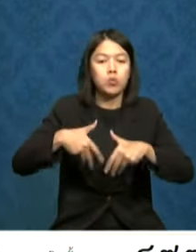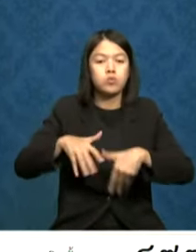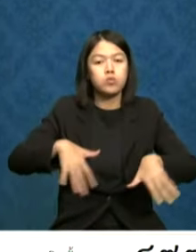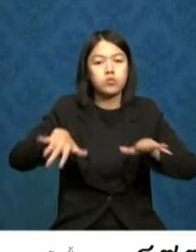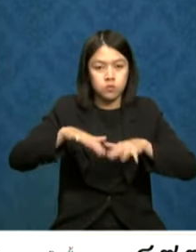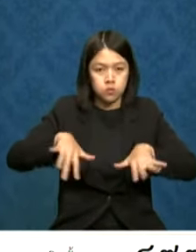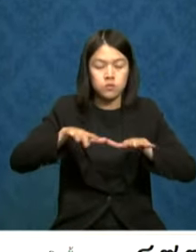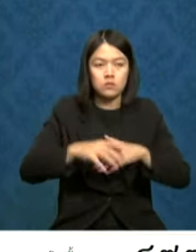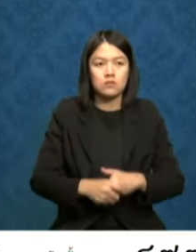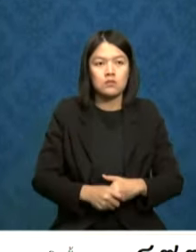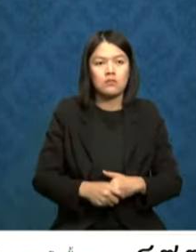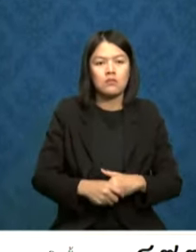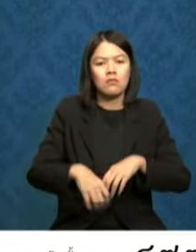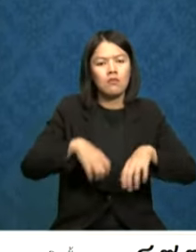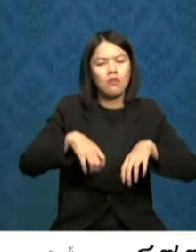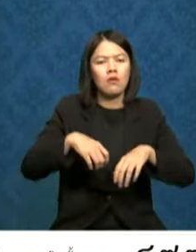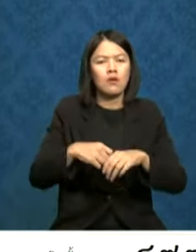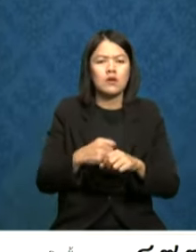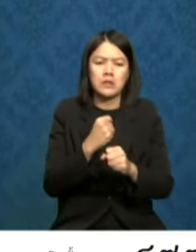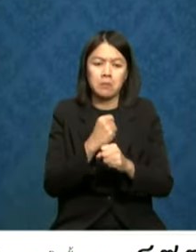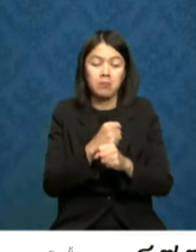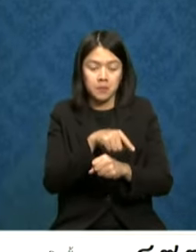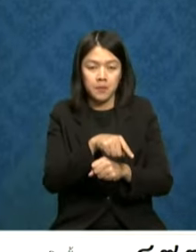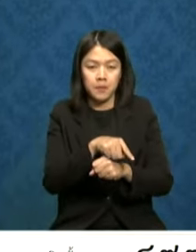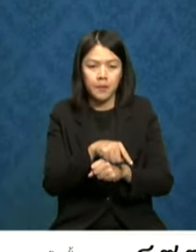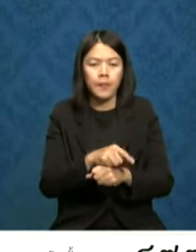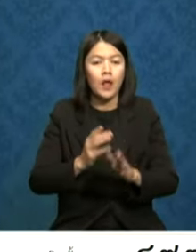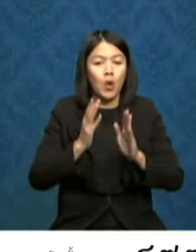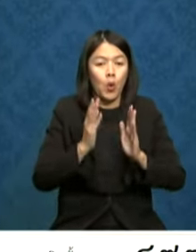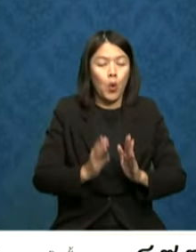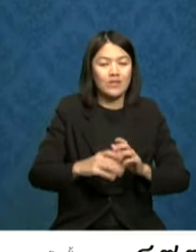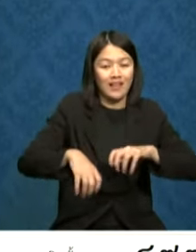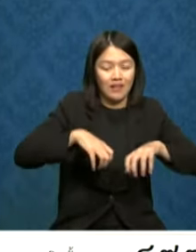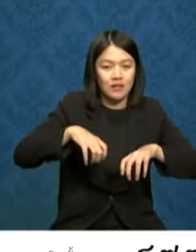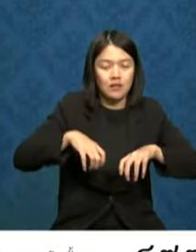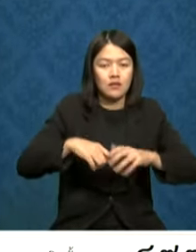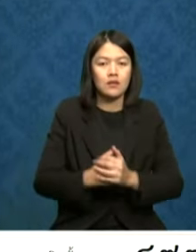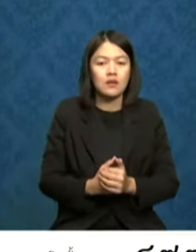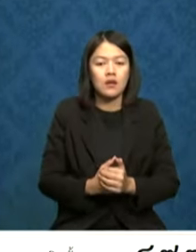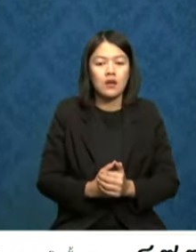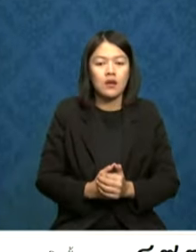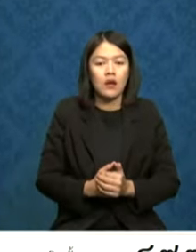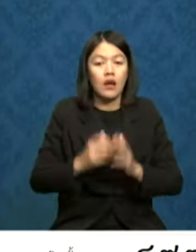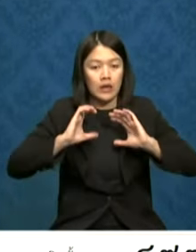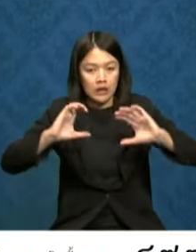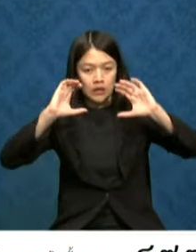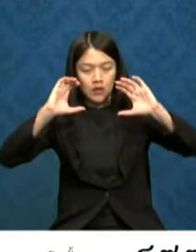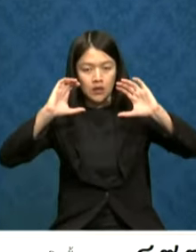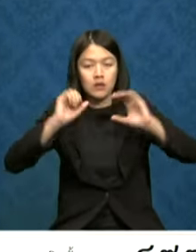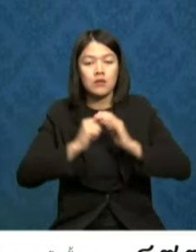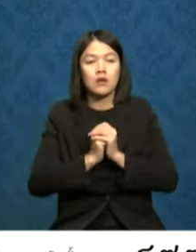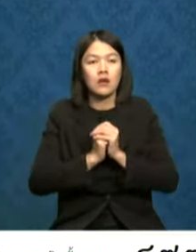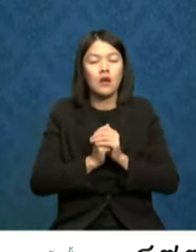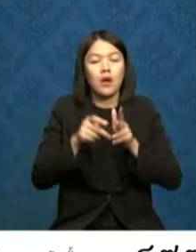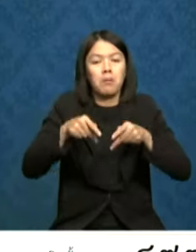ไปการบริหารอัตรากำลังนะครับกำลังพลนะครับแบ่งเป็นกำลังพลประเภทข้าราชการและกำลังพล